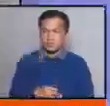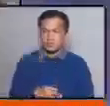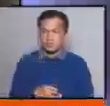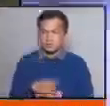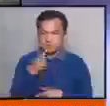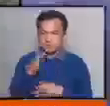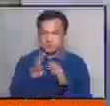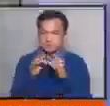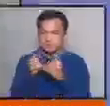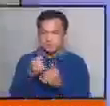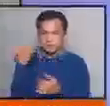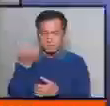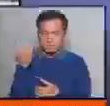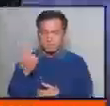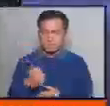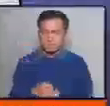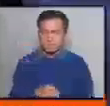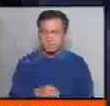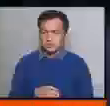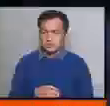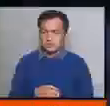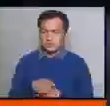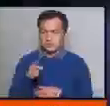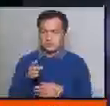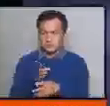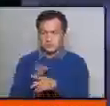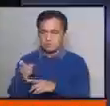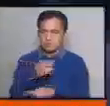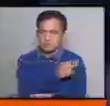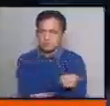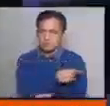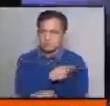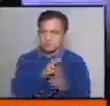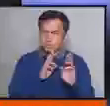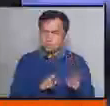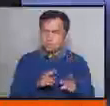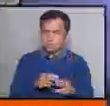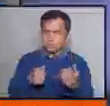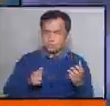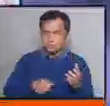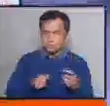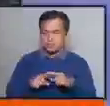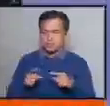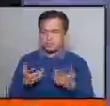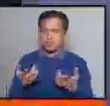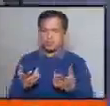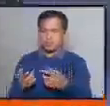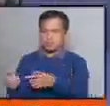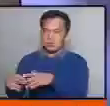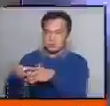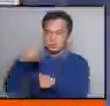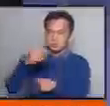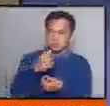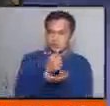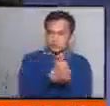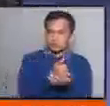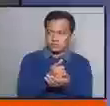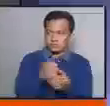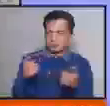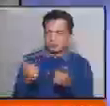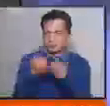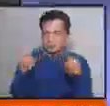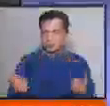Sa barangay pa, emergency na? Dumiretso sa ospital ang responding tanod, pero wala rin lumabas para sumaklolo sa mga